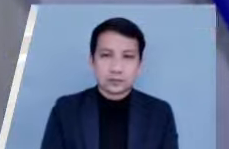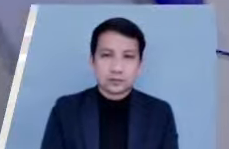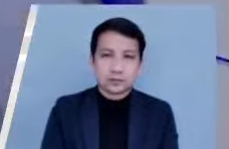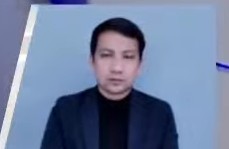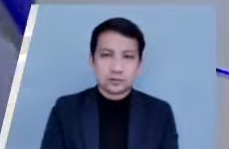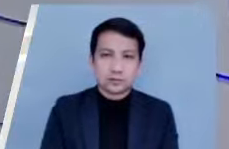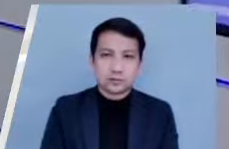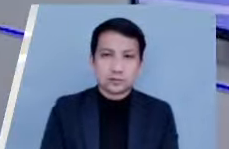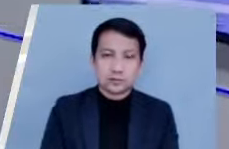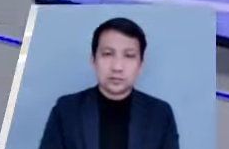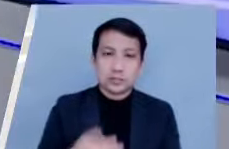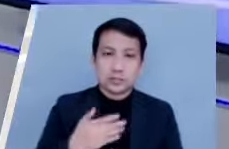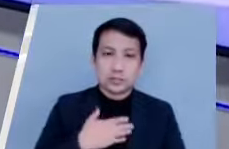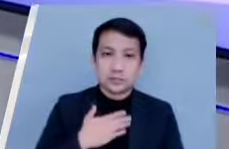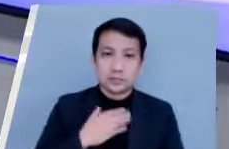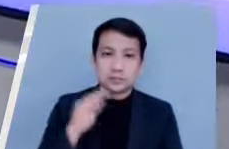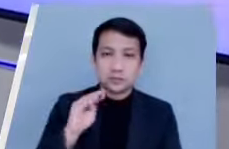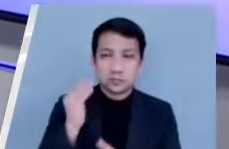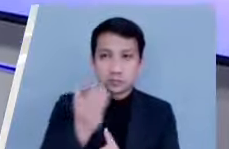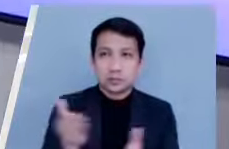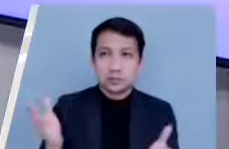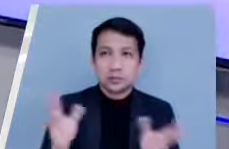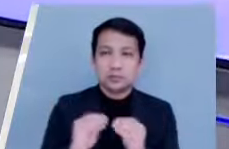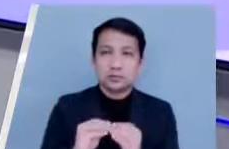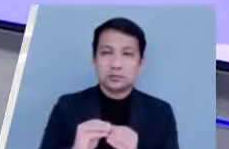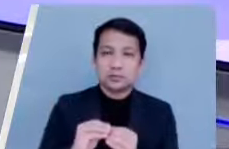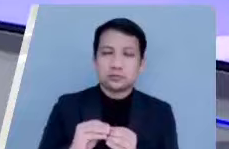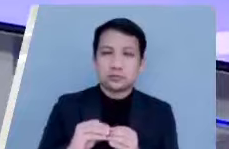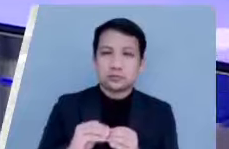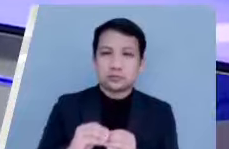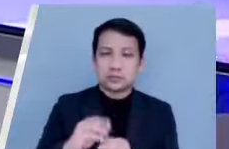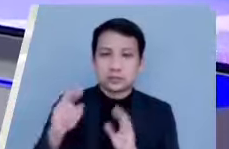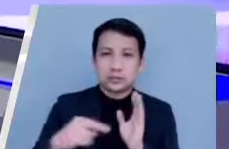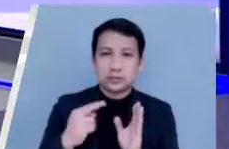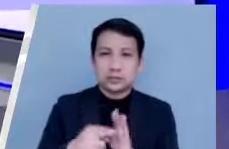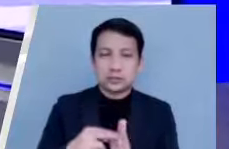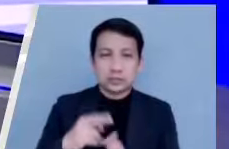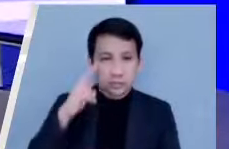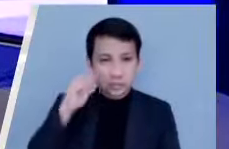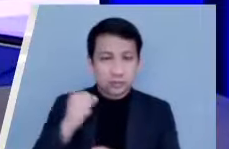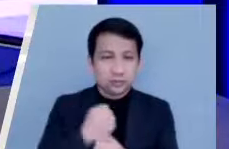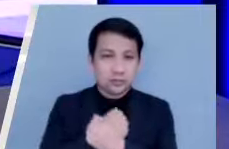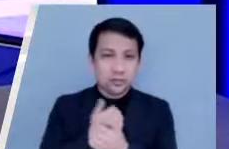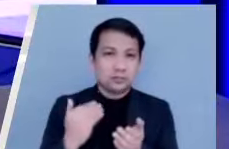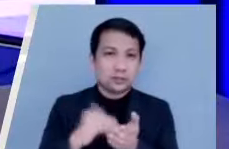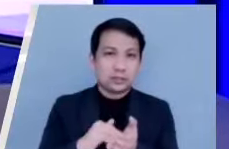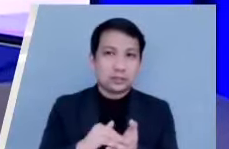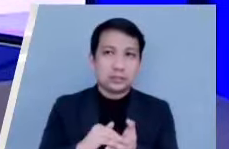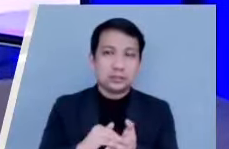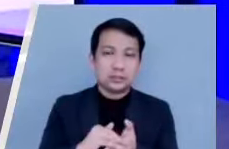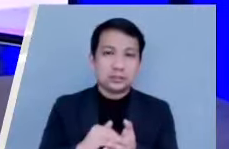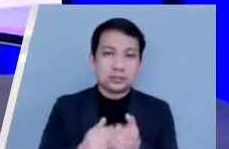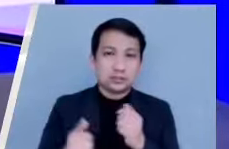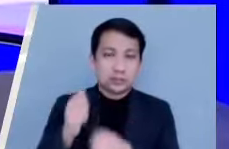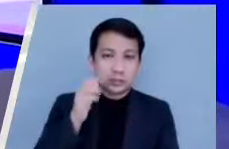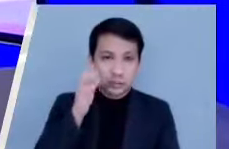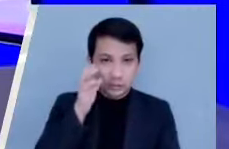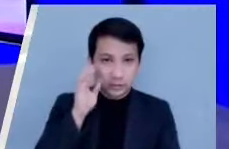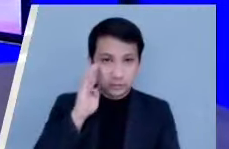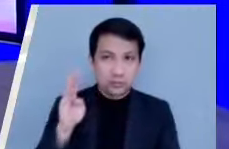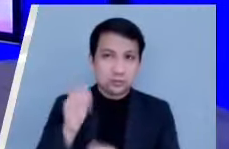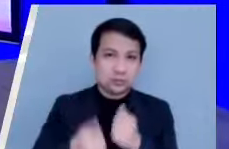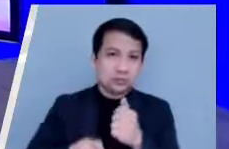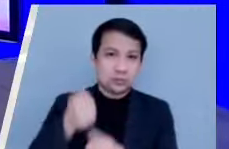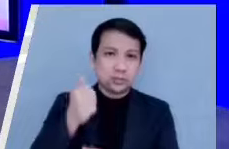Happy Monday, chikahan mga kapuso! Certified record-breaking ang Hello Love Again ni na Alden Richards at Catherine Bernardo na lampas